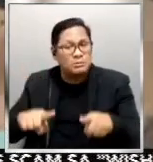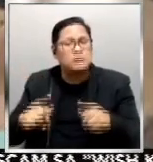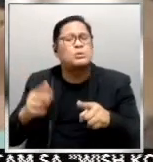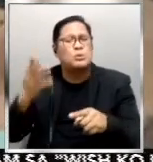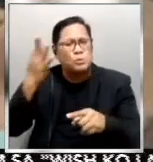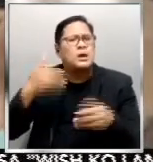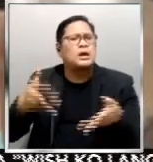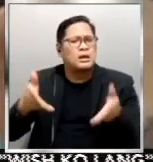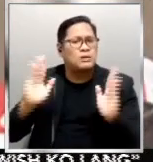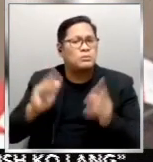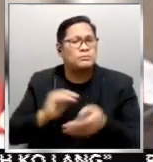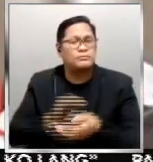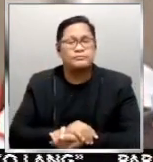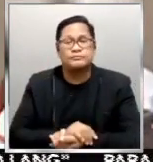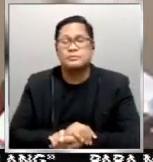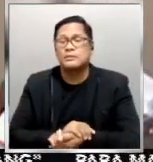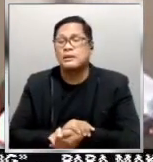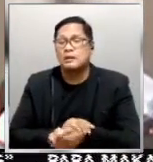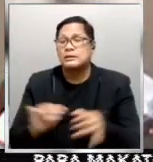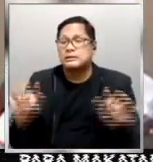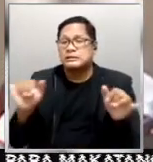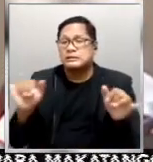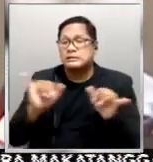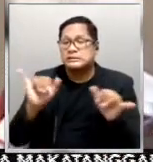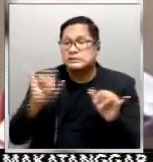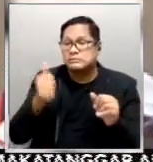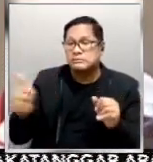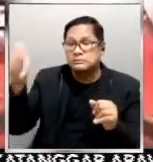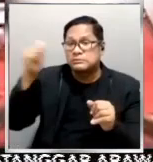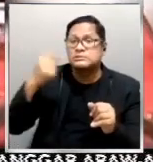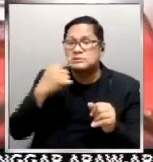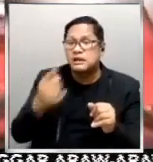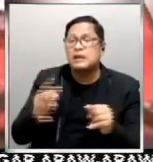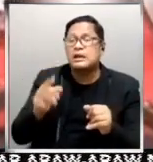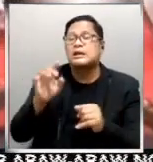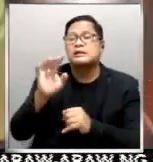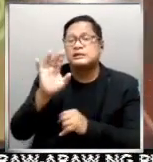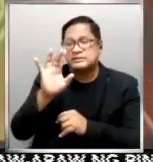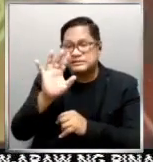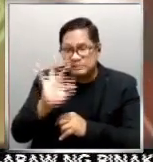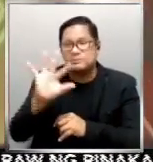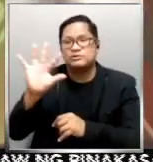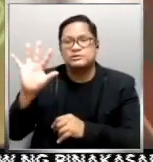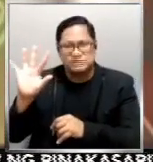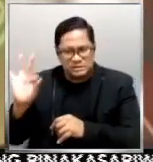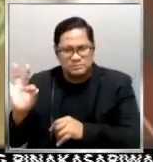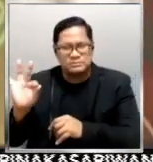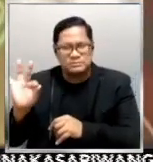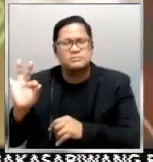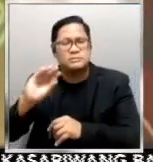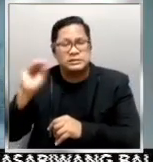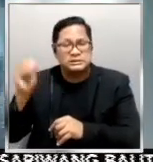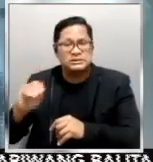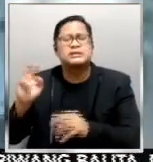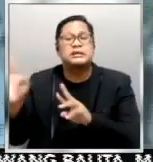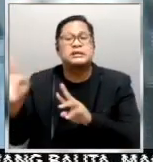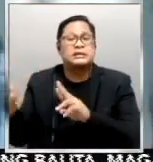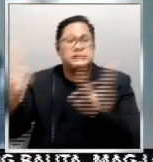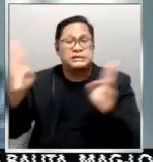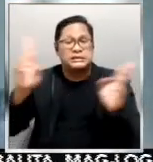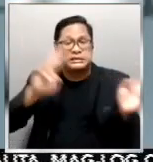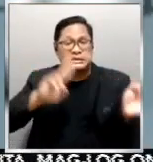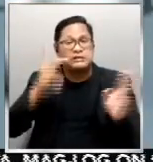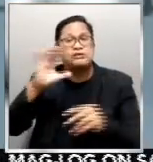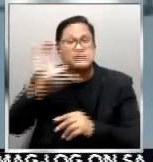rito, inihayag ni Rama na 99% ng handa ang tagapamahala para sa Sinulog 2021. Layon daw